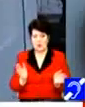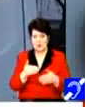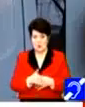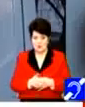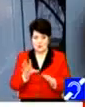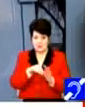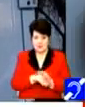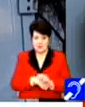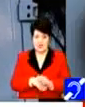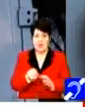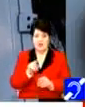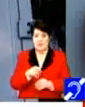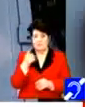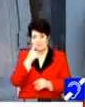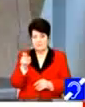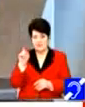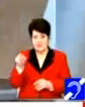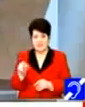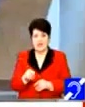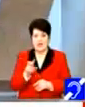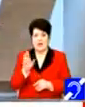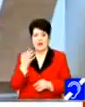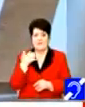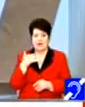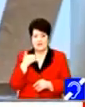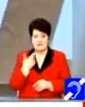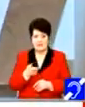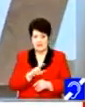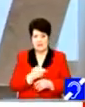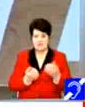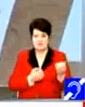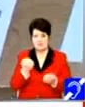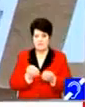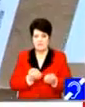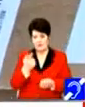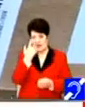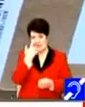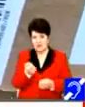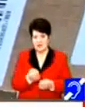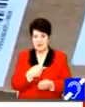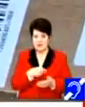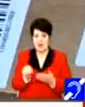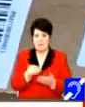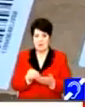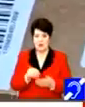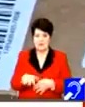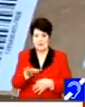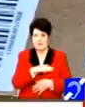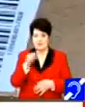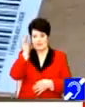aplicate inscripții ce ar sugera că ar proveni din Brazilia. În cadrul audierilor, șoferul vehiculului a declarat doar că a procurat carnea din